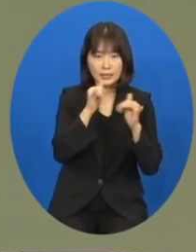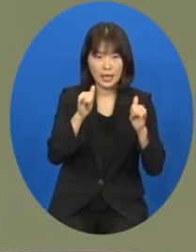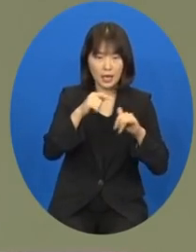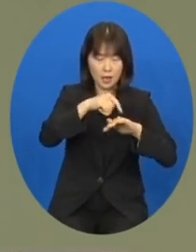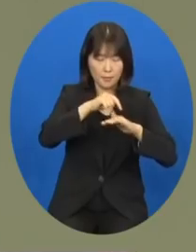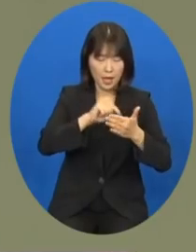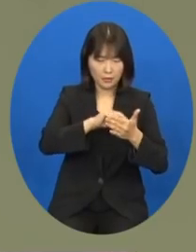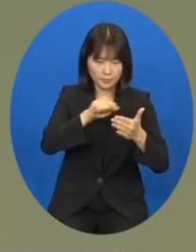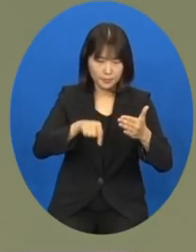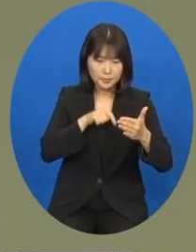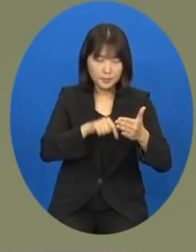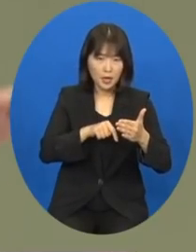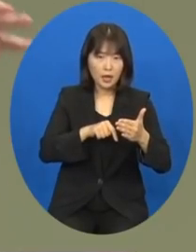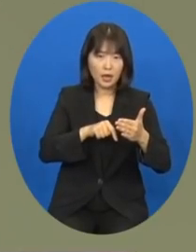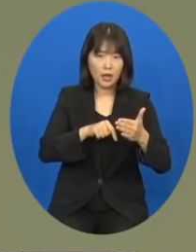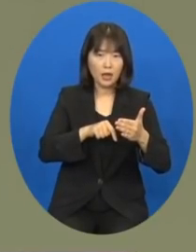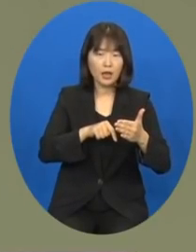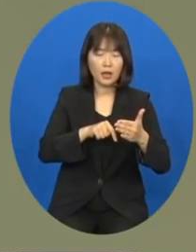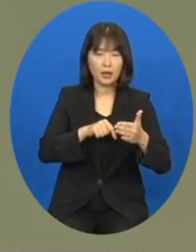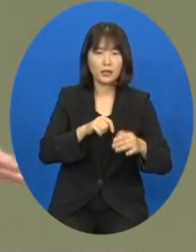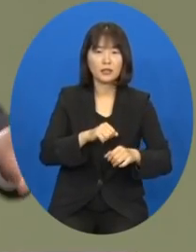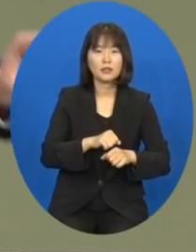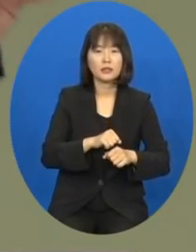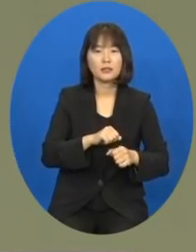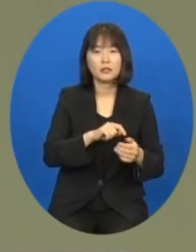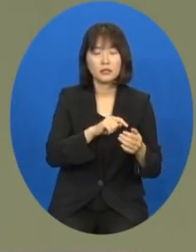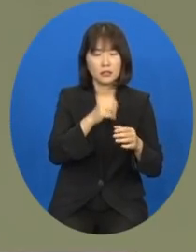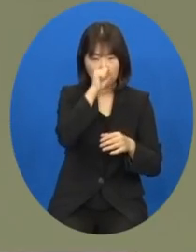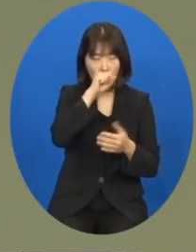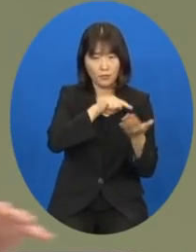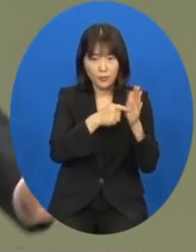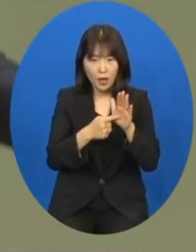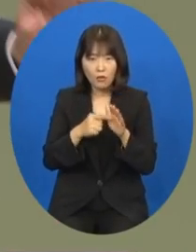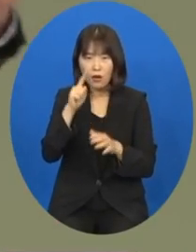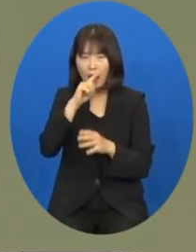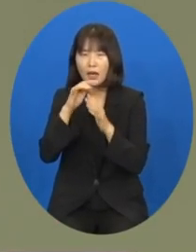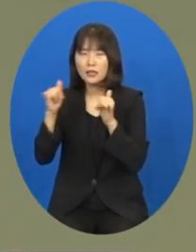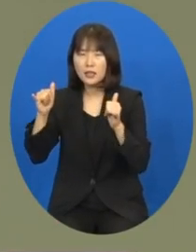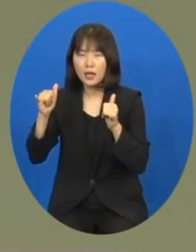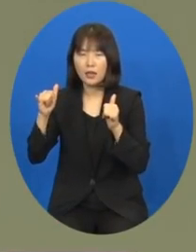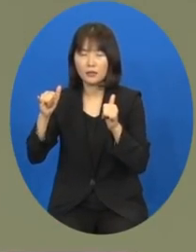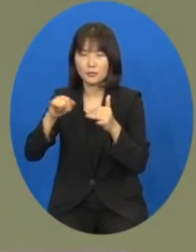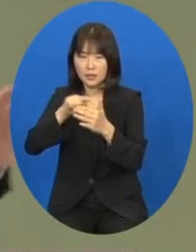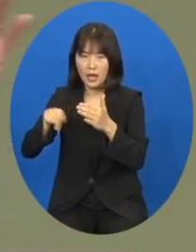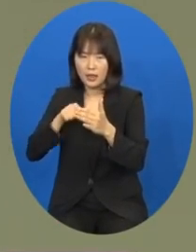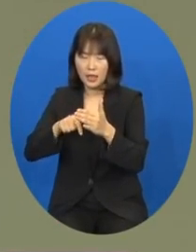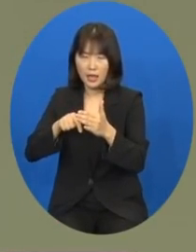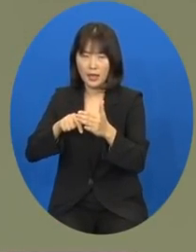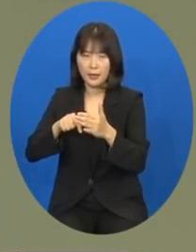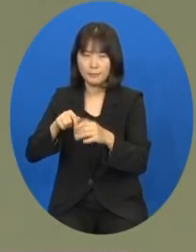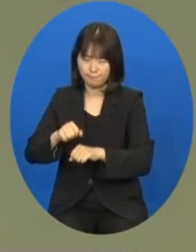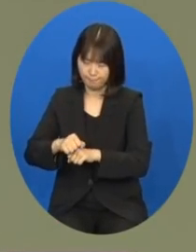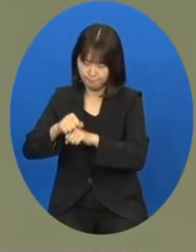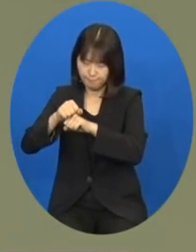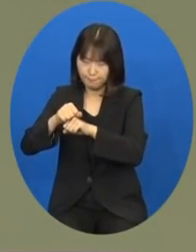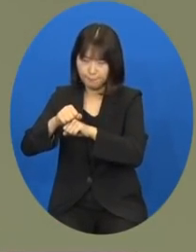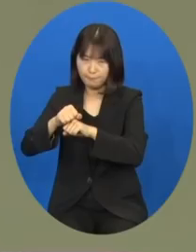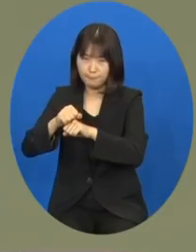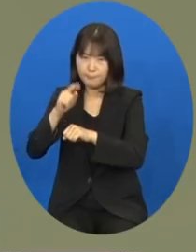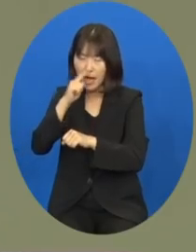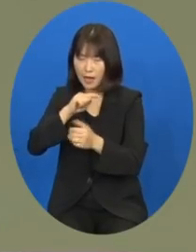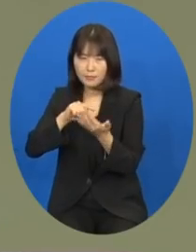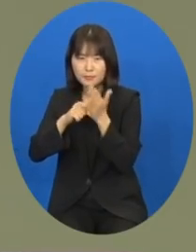악한 자는 그 쌓은 악에서 이게 한 수준이 된 것이 아닙니다 쌓은 악에서 아도 에 낸 아니 이는 마음에 가득한